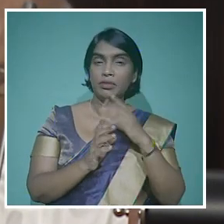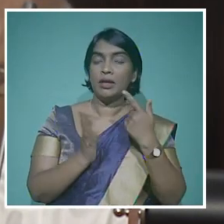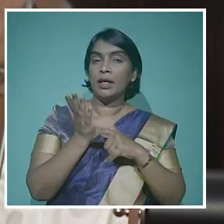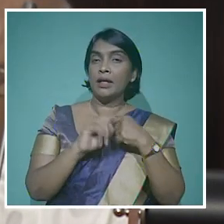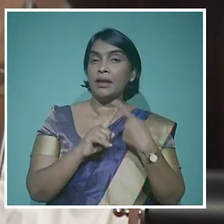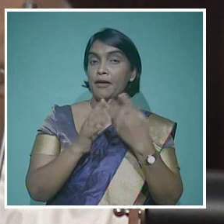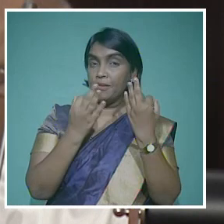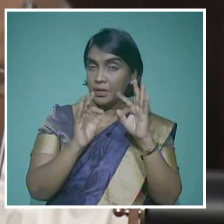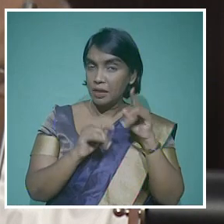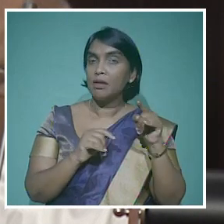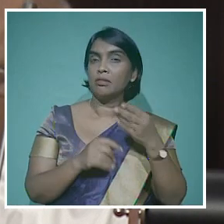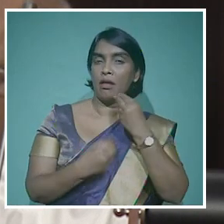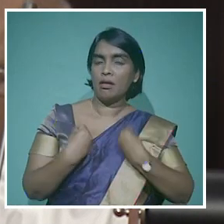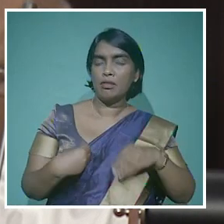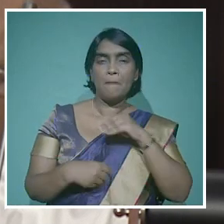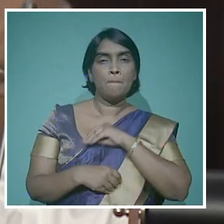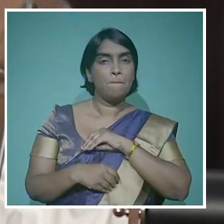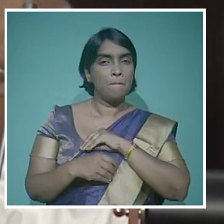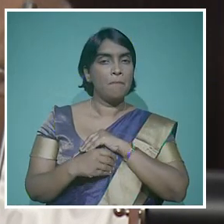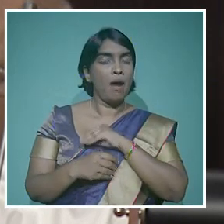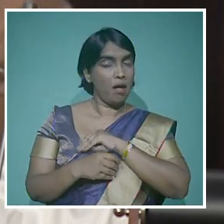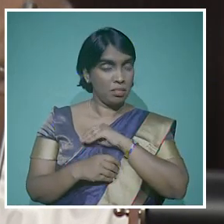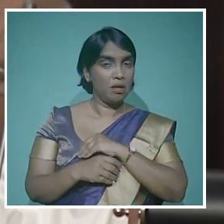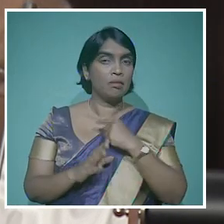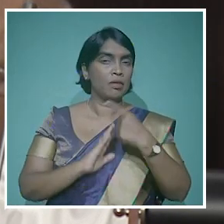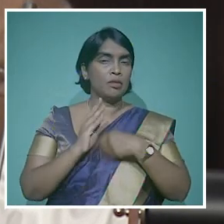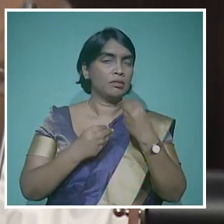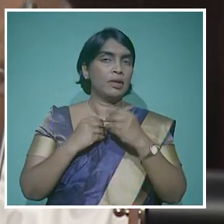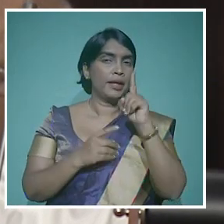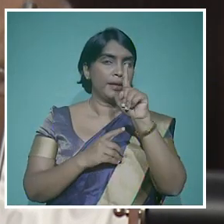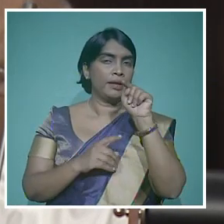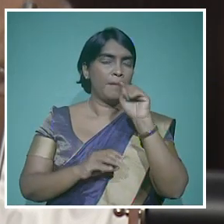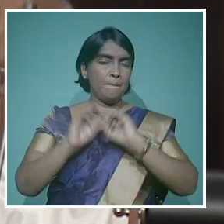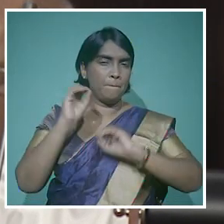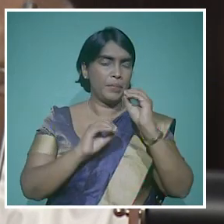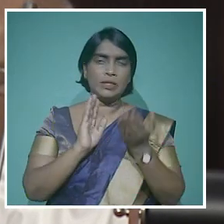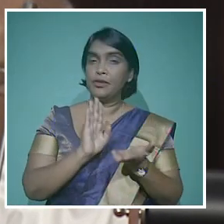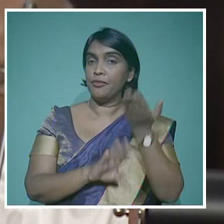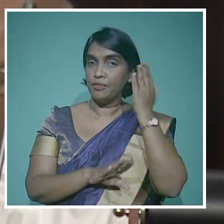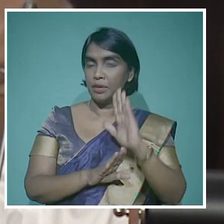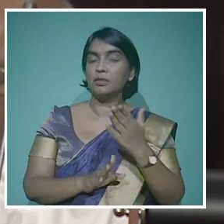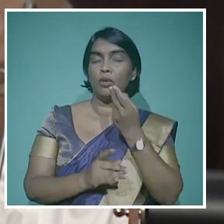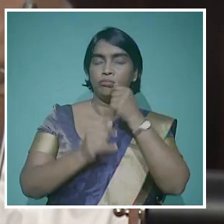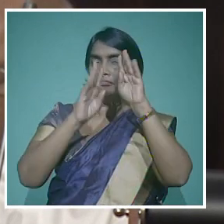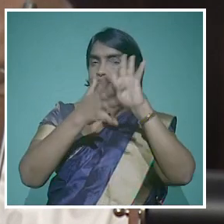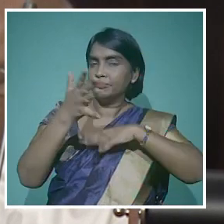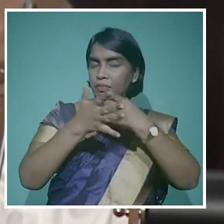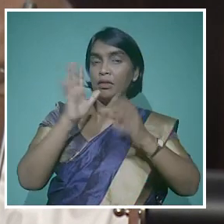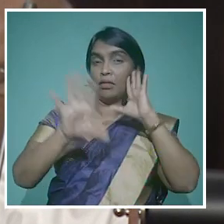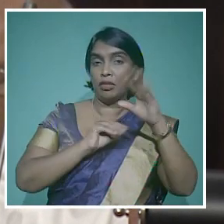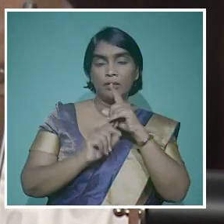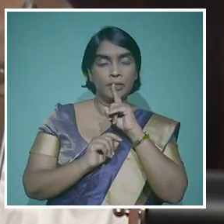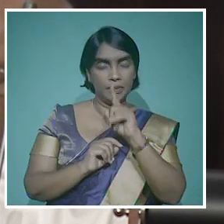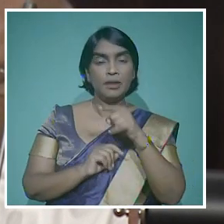කිරීමේ හේතුවෙන් අහිමිවන ආදායම දළ දේශීය නිෂ්පාදනයේ 1%කට වඩා වැඩි බව දළ ඇස්තමේන්තු මගින් පෙන්නුම්